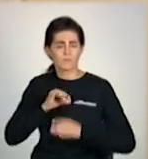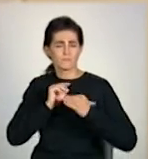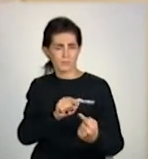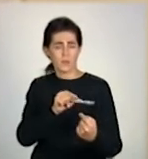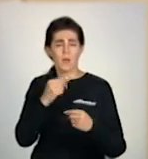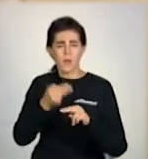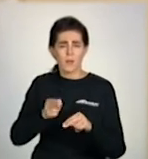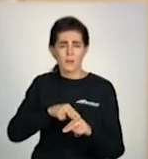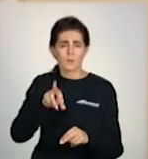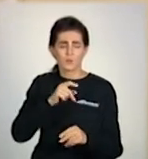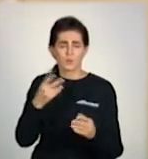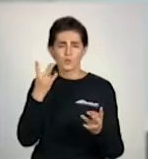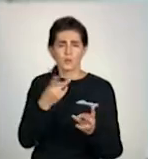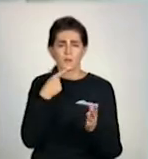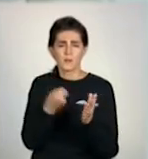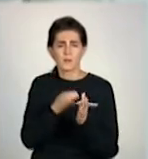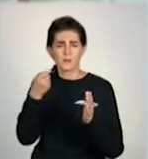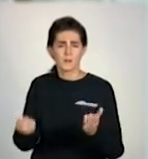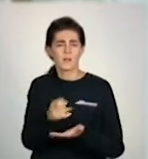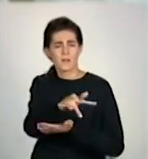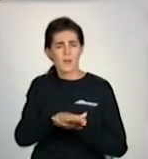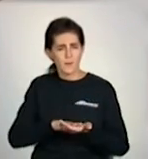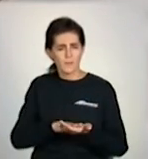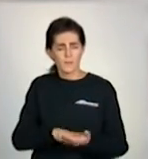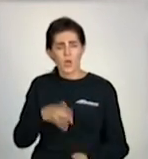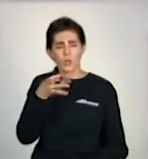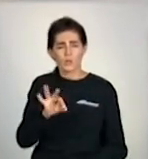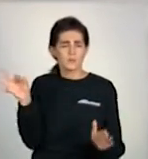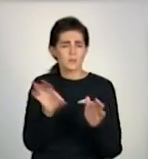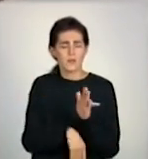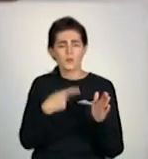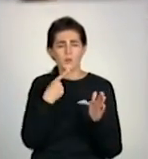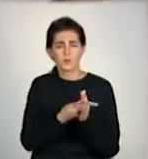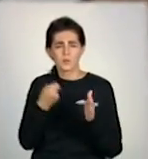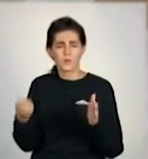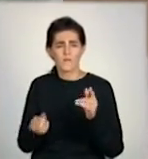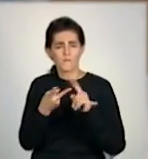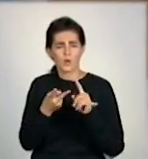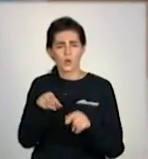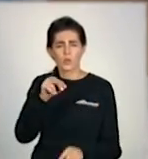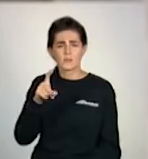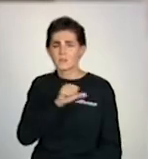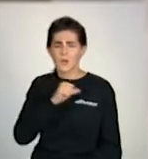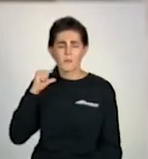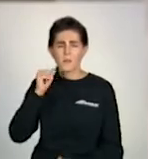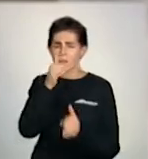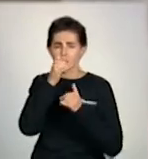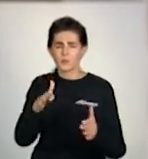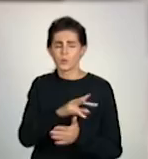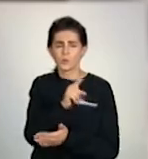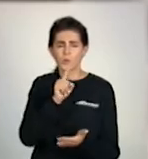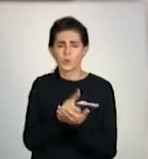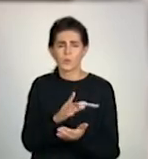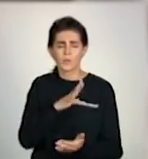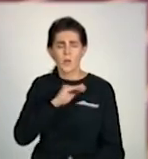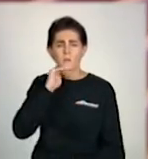дозу лучше оттянуть дальше. Та, звісно, відтермінувати введення другої дози самостійно пацієнт не може. Треба покладатися